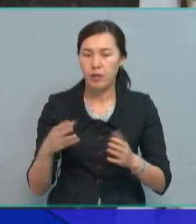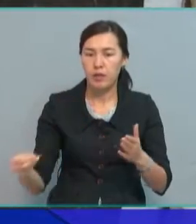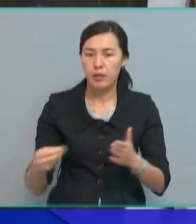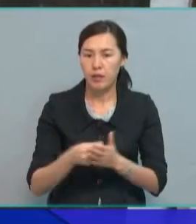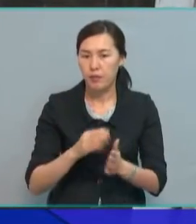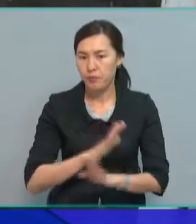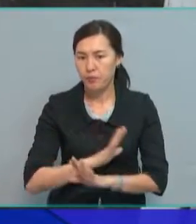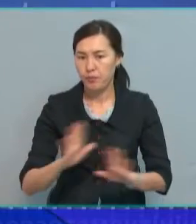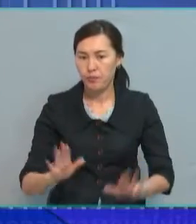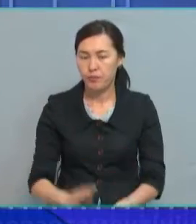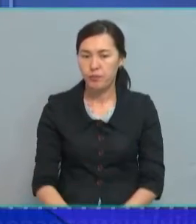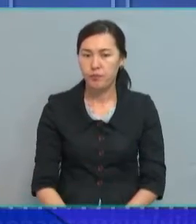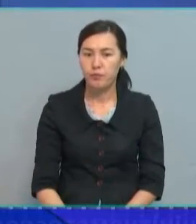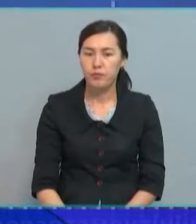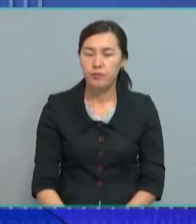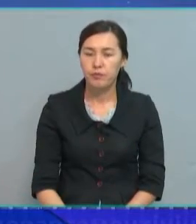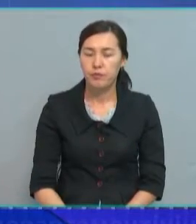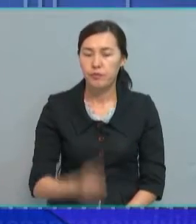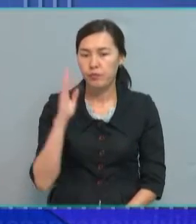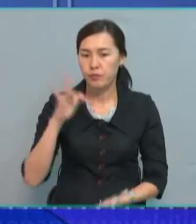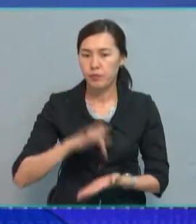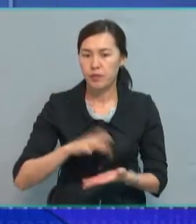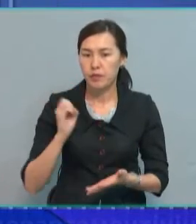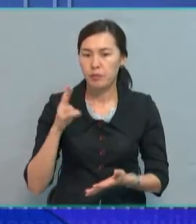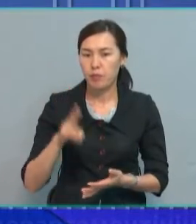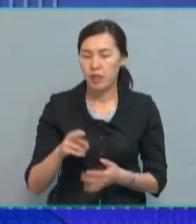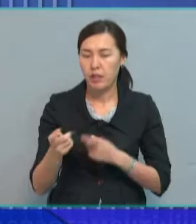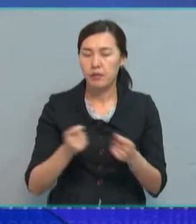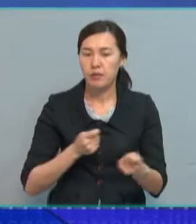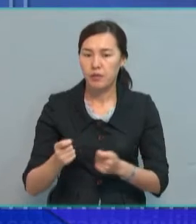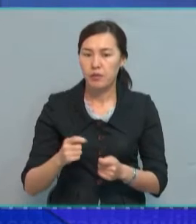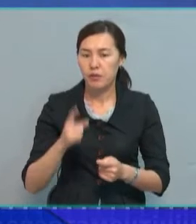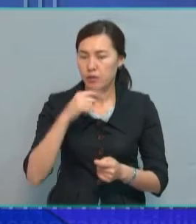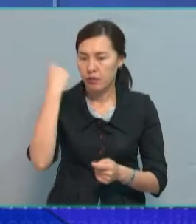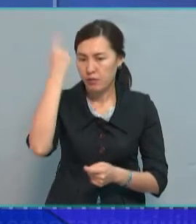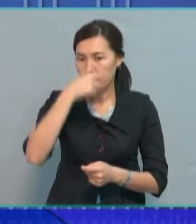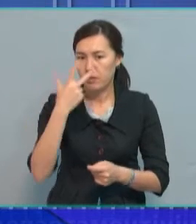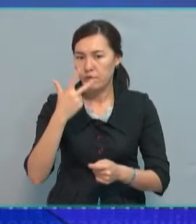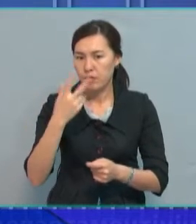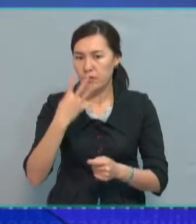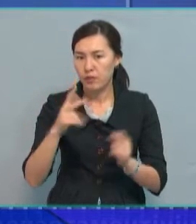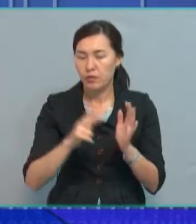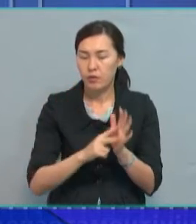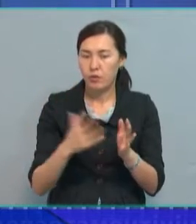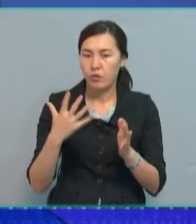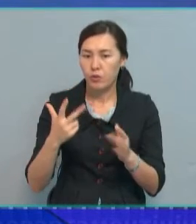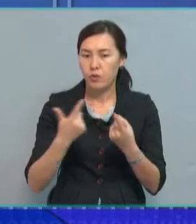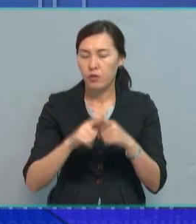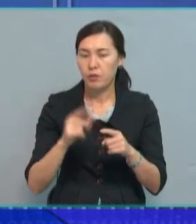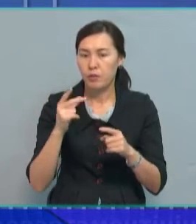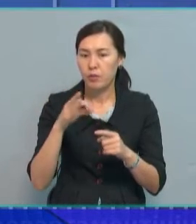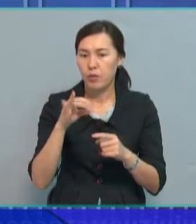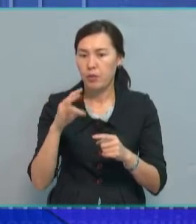өтемақы төленбейді. Бұл жұмыстарға Шымкент қаласы төтенше жағдайлар департаментінің жеке құрамында 48 қызметкер, 3 техника мен 1